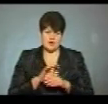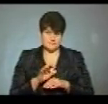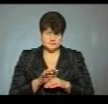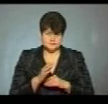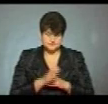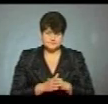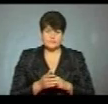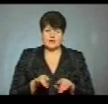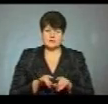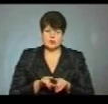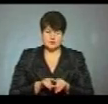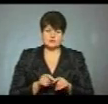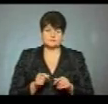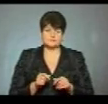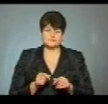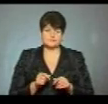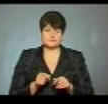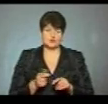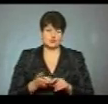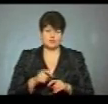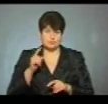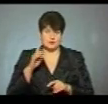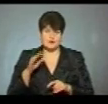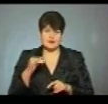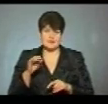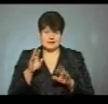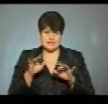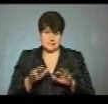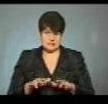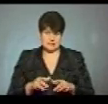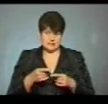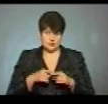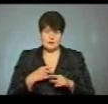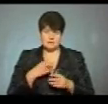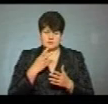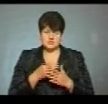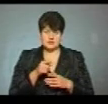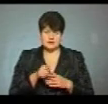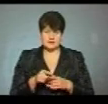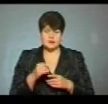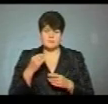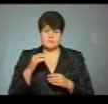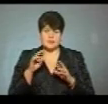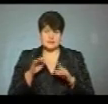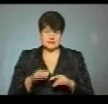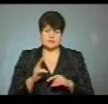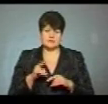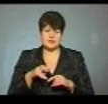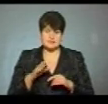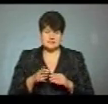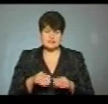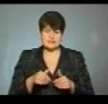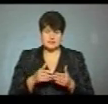харчування, а також зараз дуже популярні IT-технології. Тобто ми передбачаємо там IT-кластер, для надання